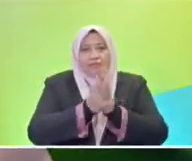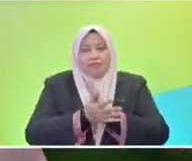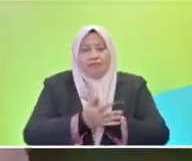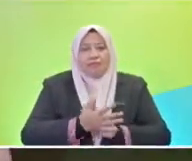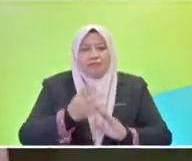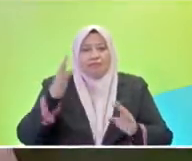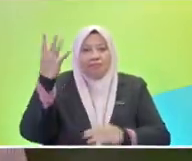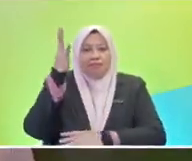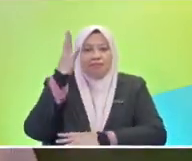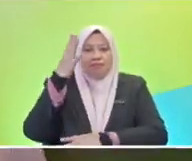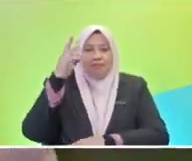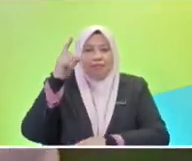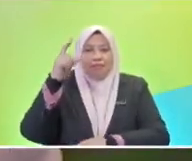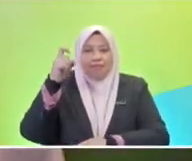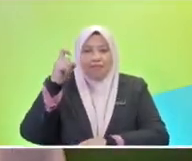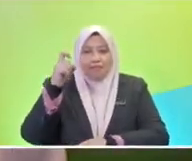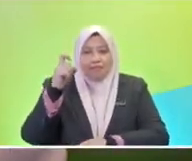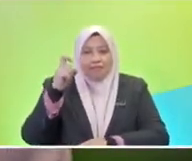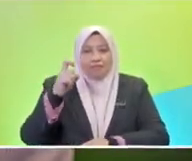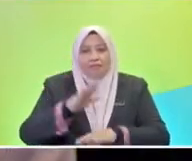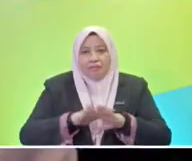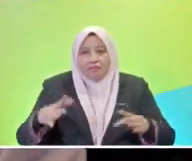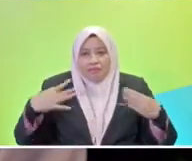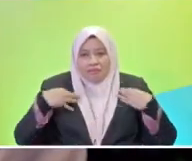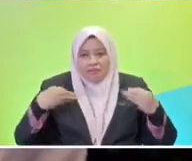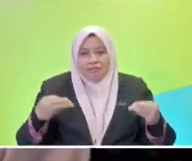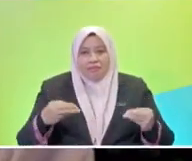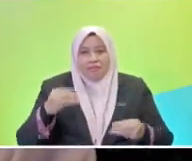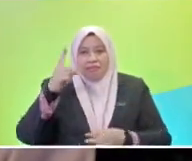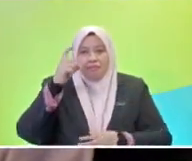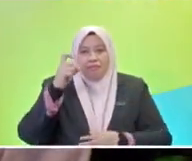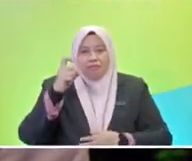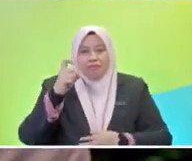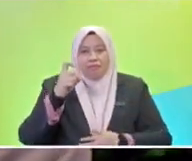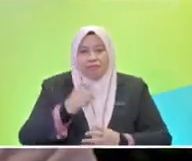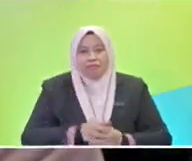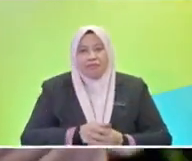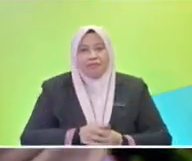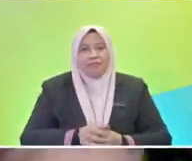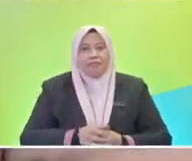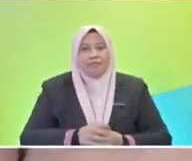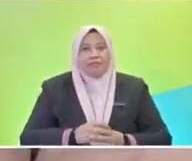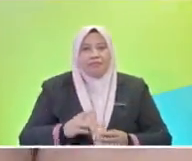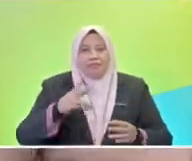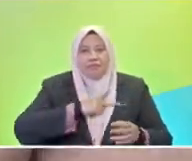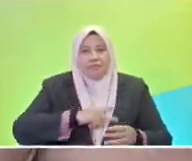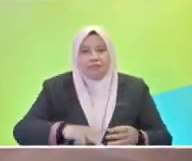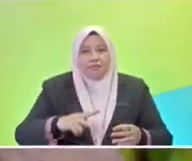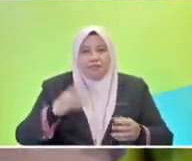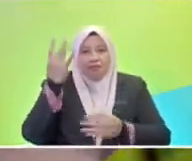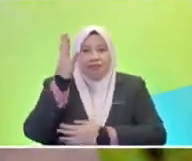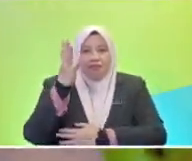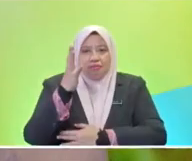pun layu, tak subur, dapat keperluan, kan? Dan mati, cikgu. Kesian tak dia? Kesian, cikgu. Kesian.